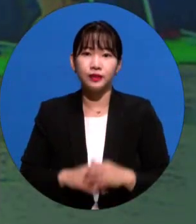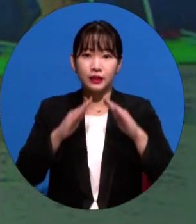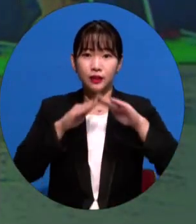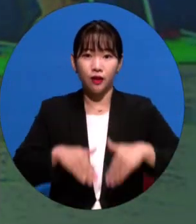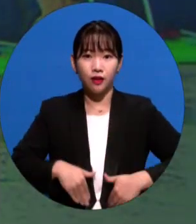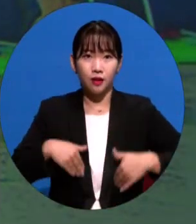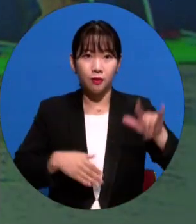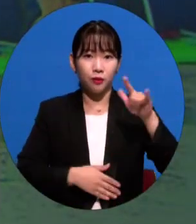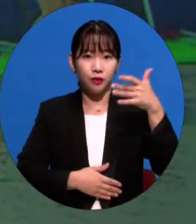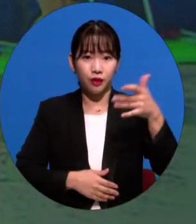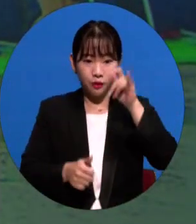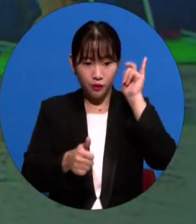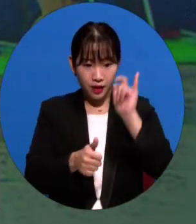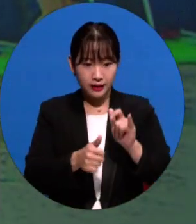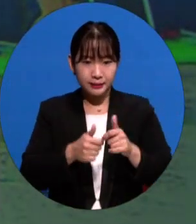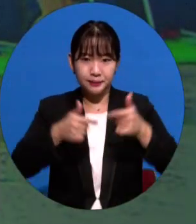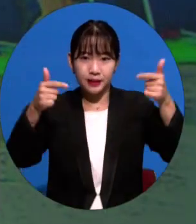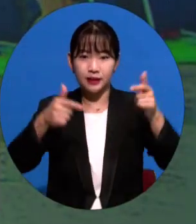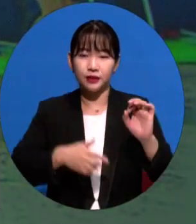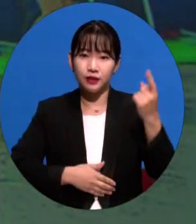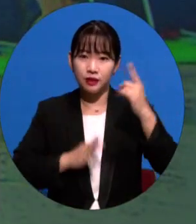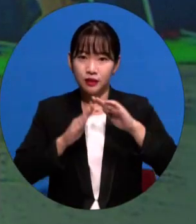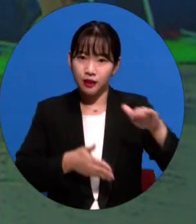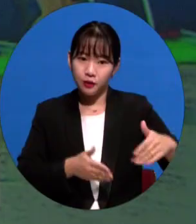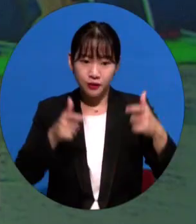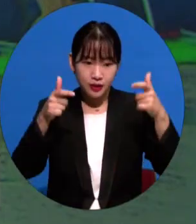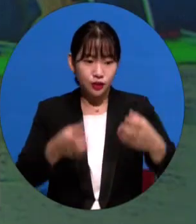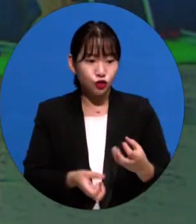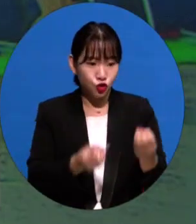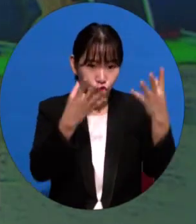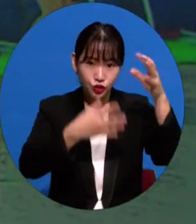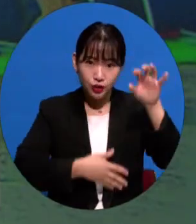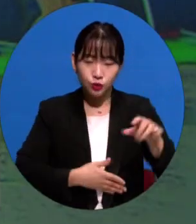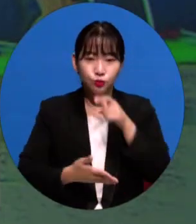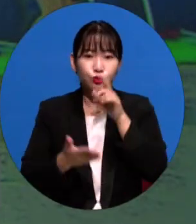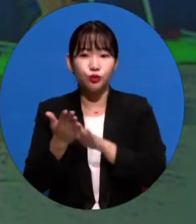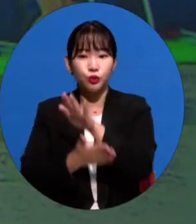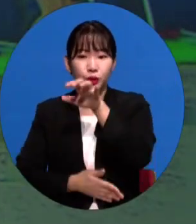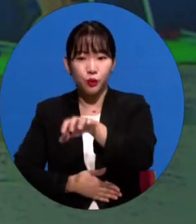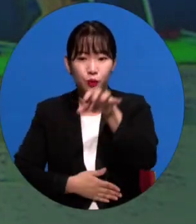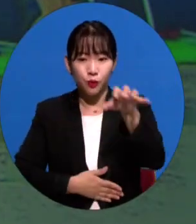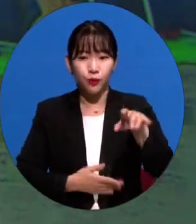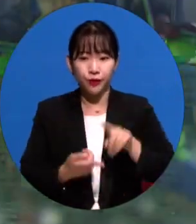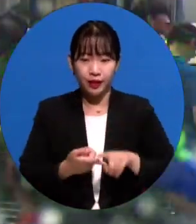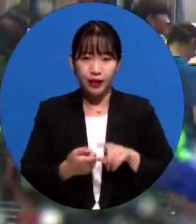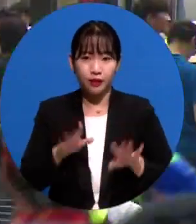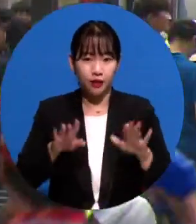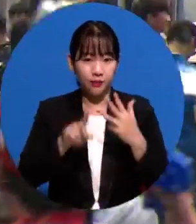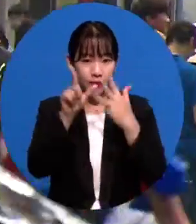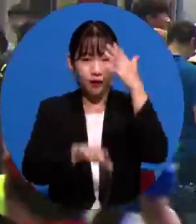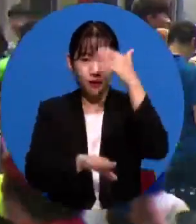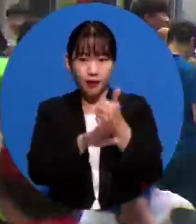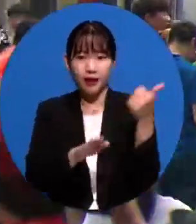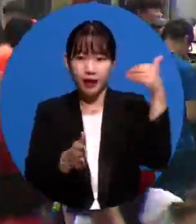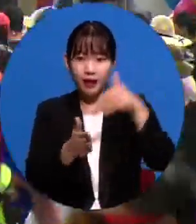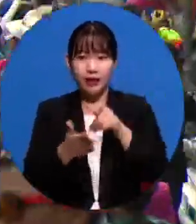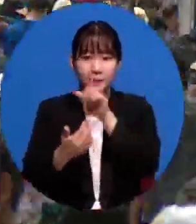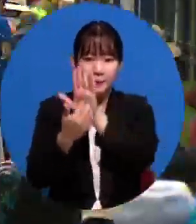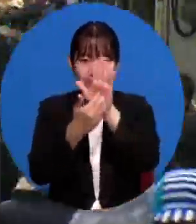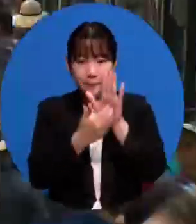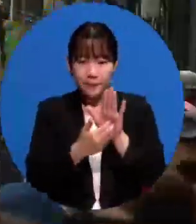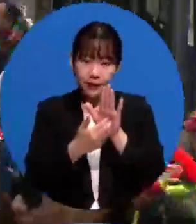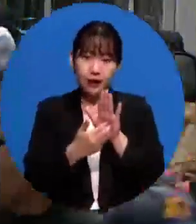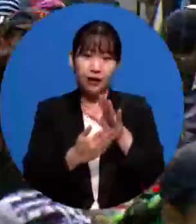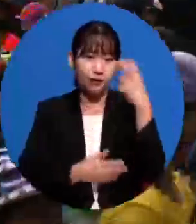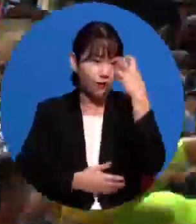전라남도가 크론 알고 확증 자 급증에 따라 돈의 지역축제 장과 물놀이 시설을 대상으로 이달 말까지 학력 관례